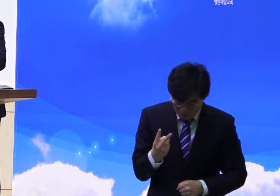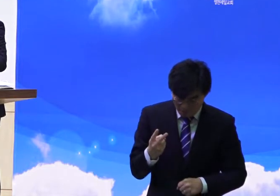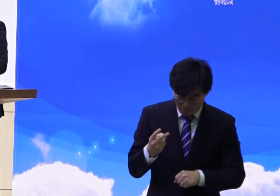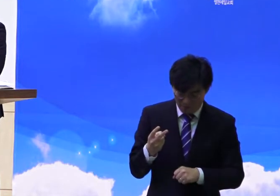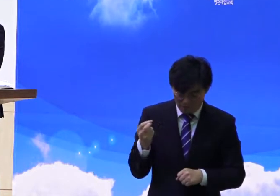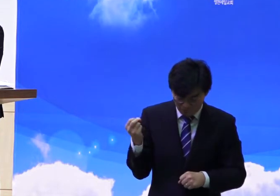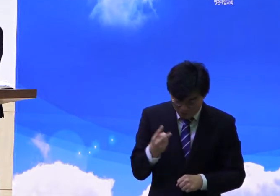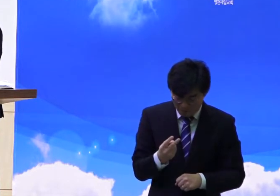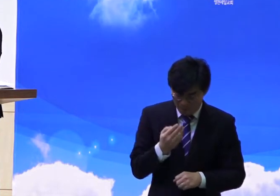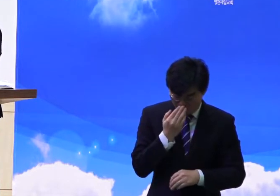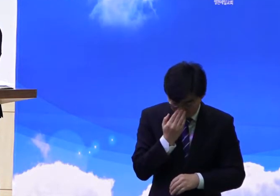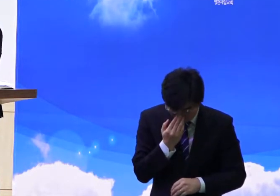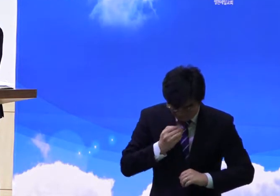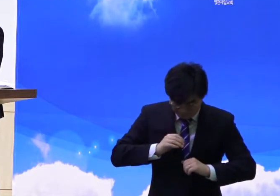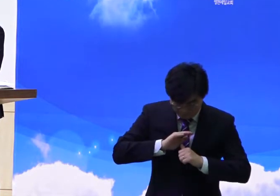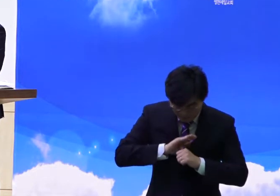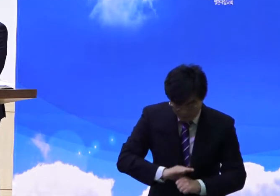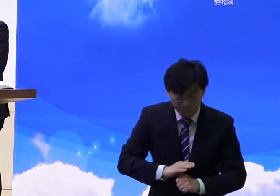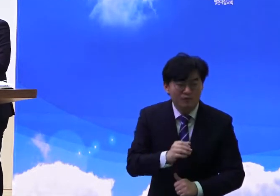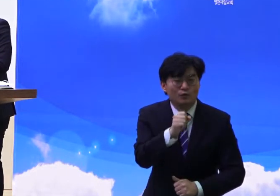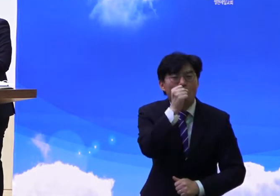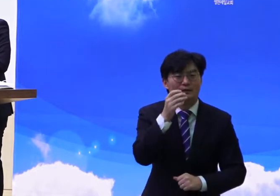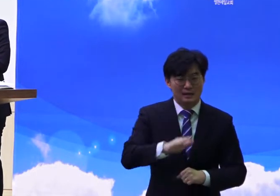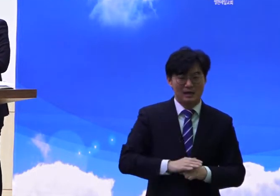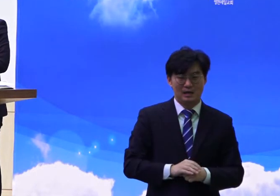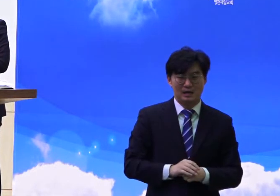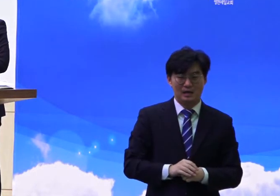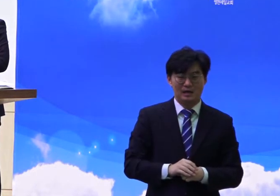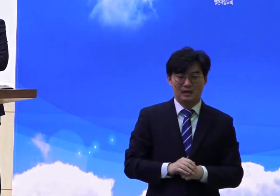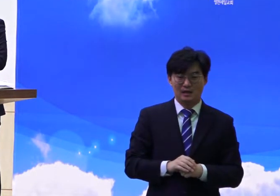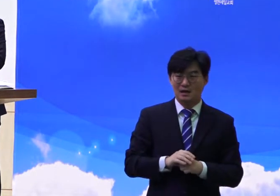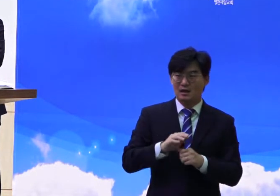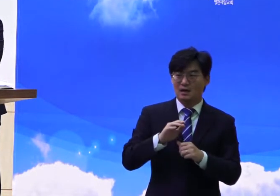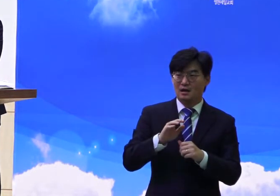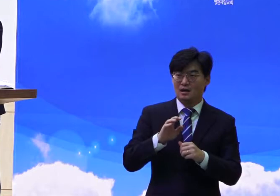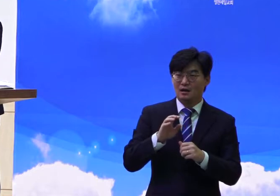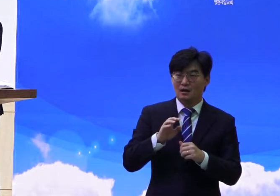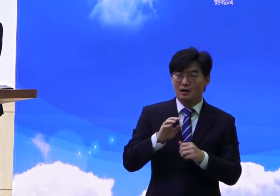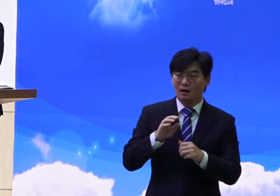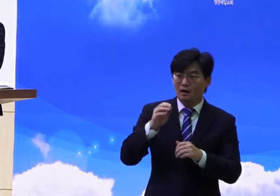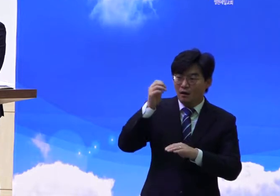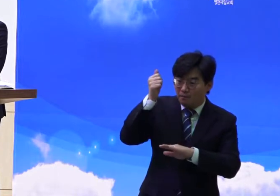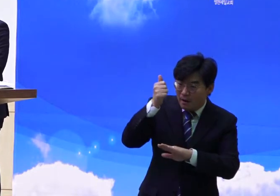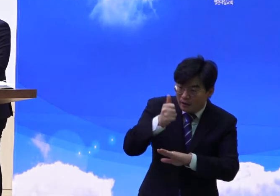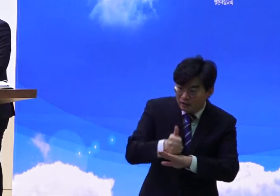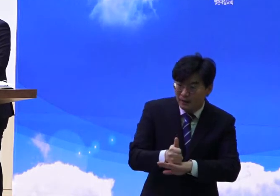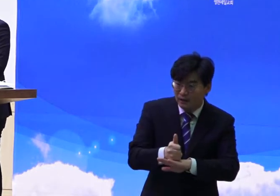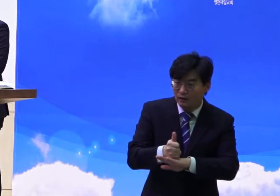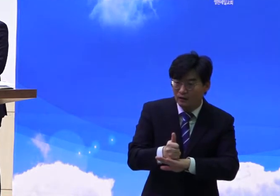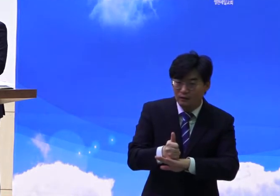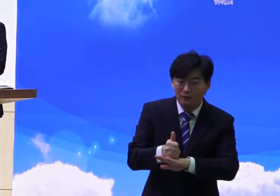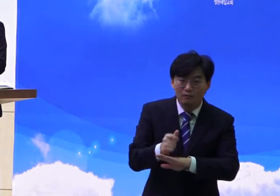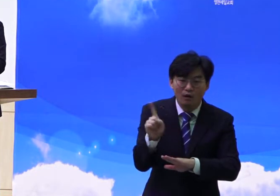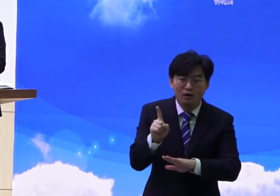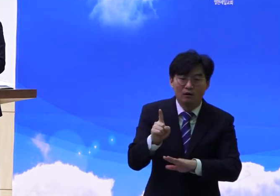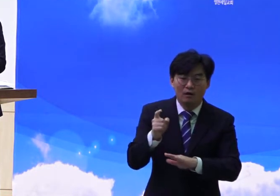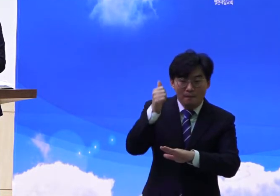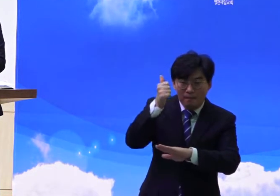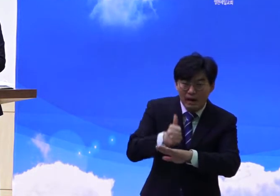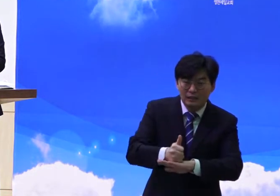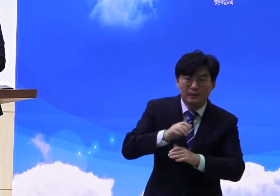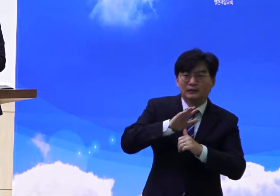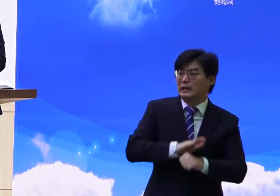불평을 내려놓는 훈련을 받고 믿음으로 따라가는 훈련을 해왔고 여기 마지막 어쩌면 관문까지 왔는데 지금 이 순간